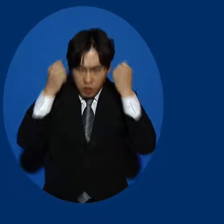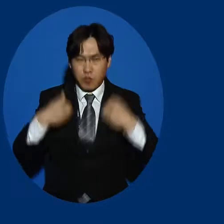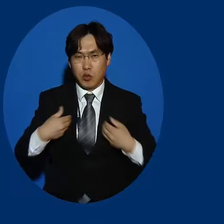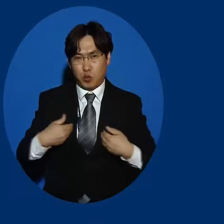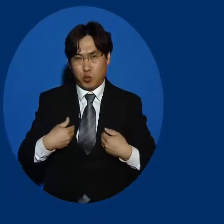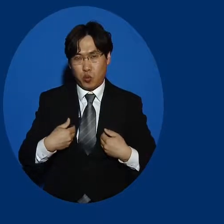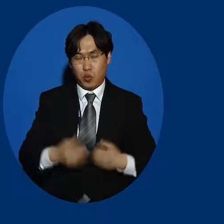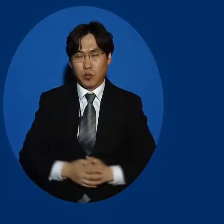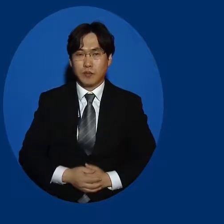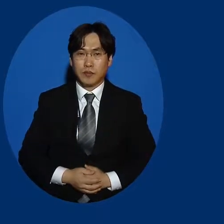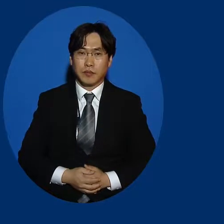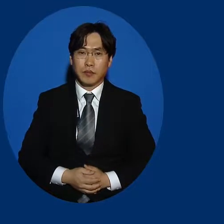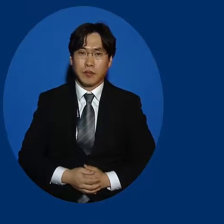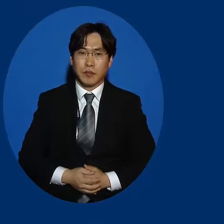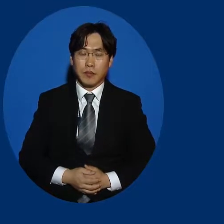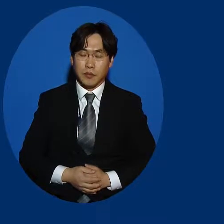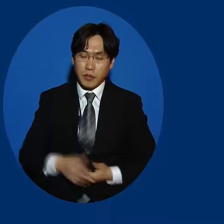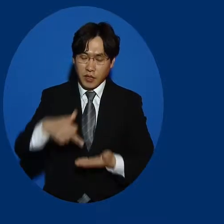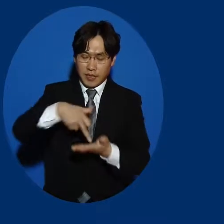또한 많은 지체장애인들은 또